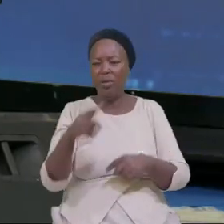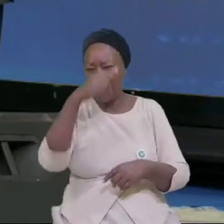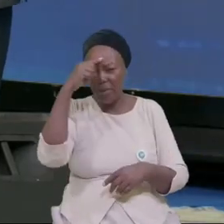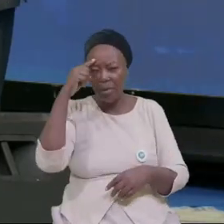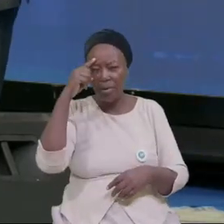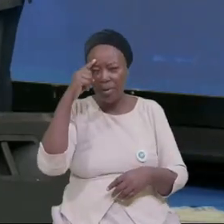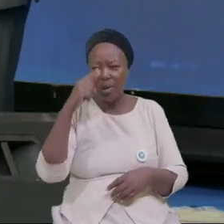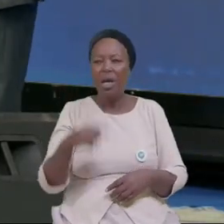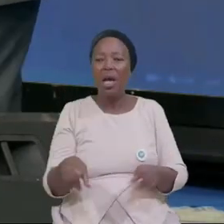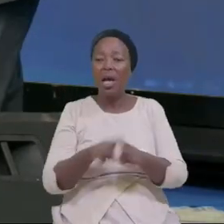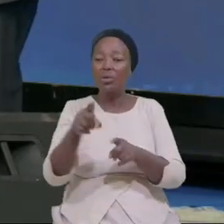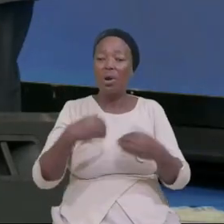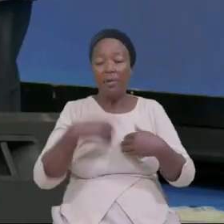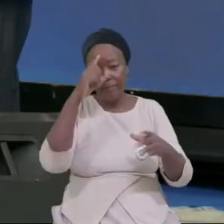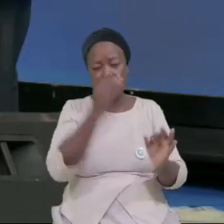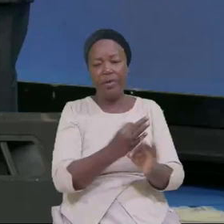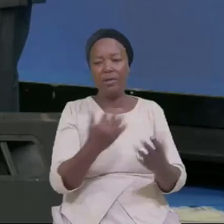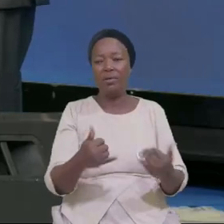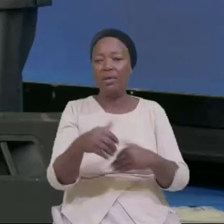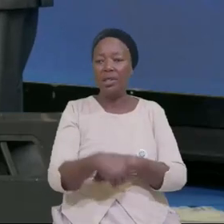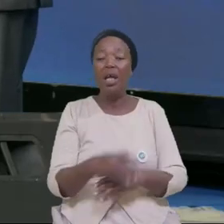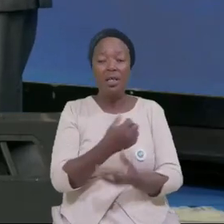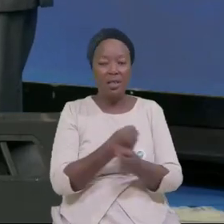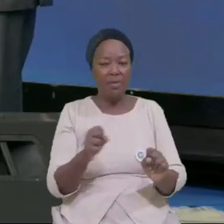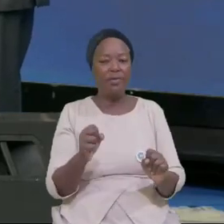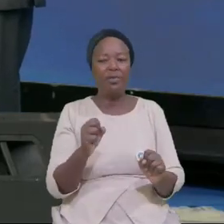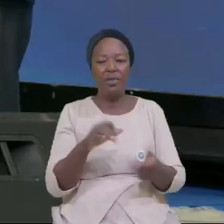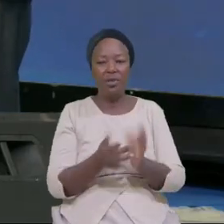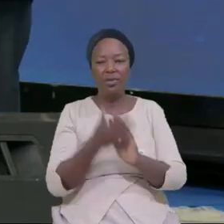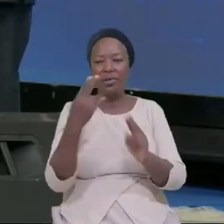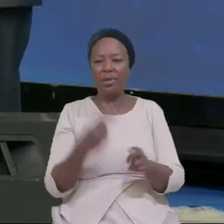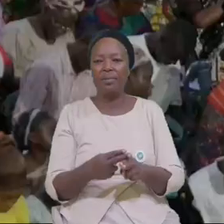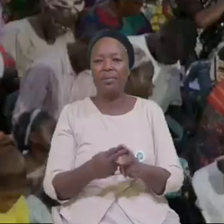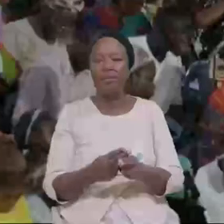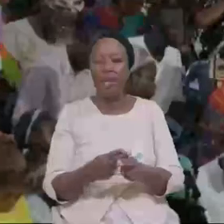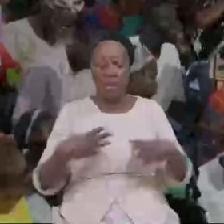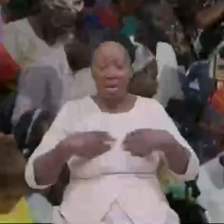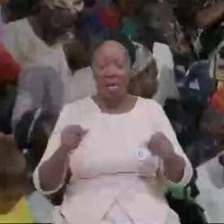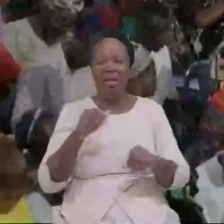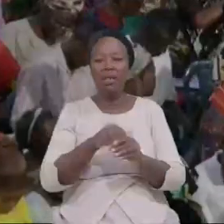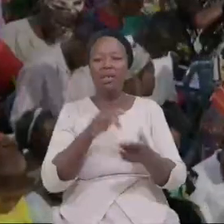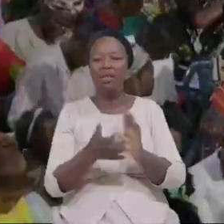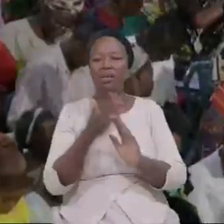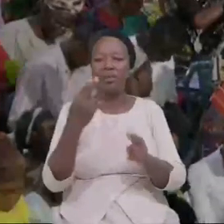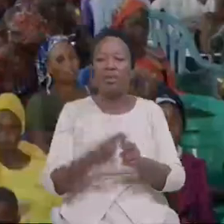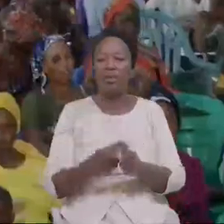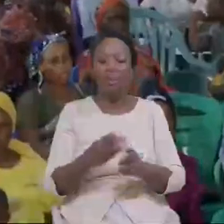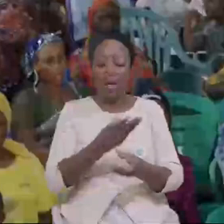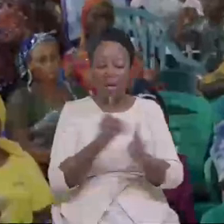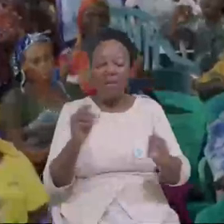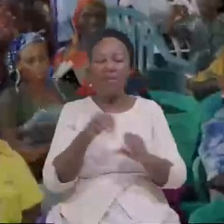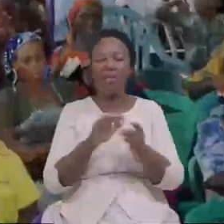Il a écrit cela à votre sujet. Ce soit quand vous avez la foi, il y a le salut, la guérison, la